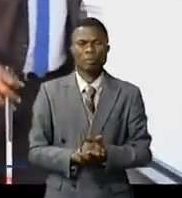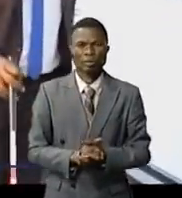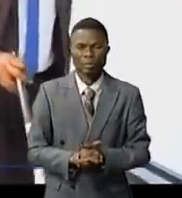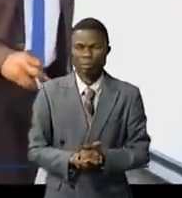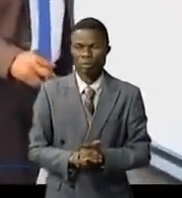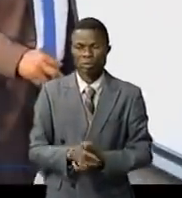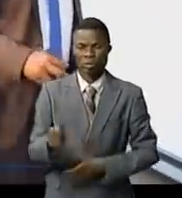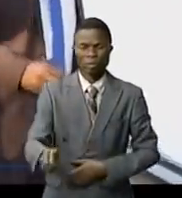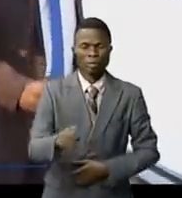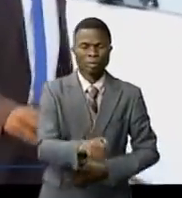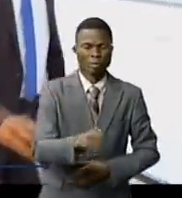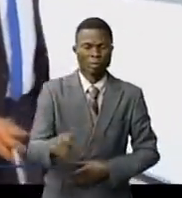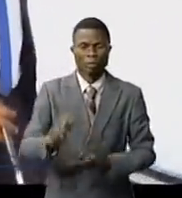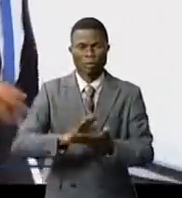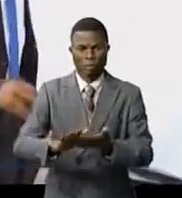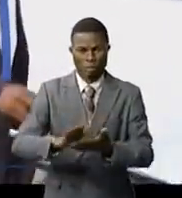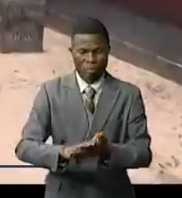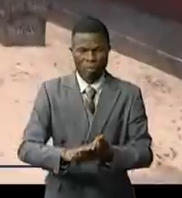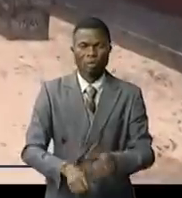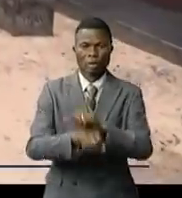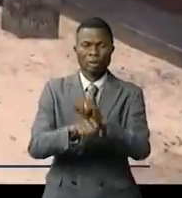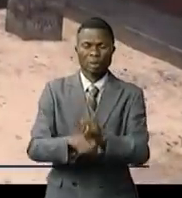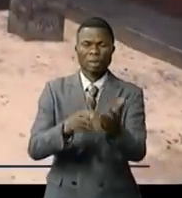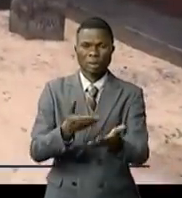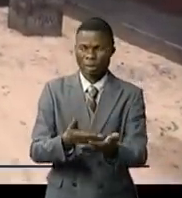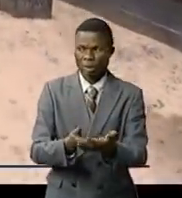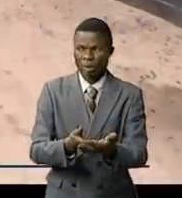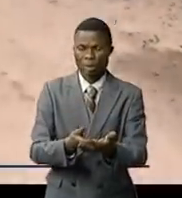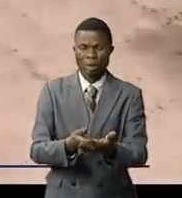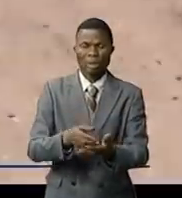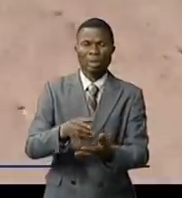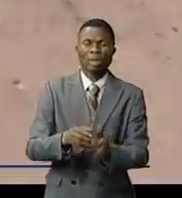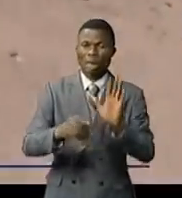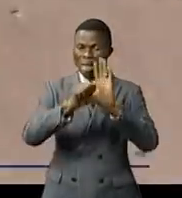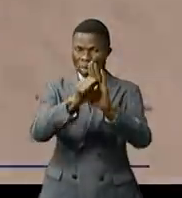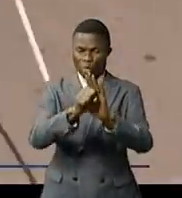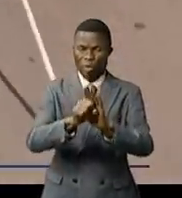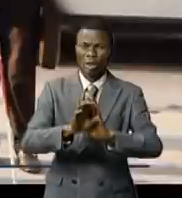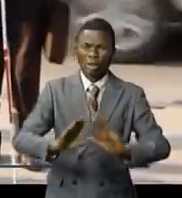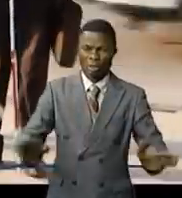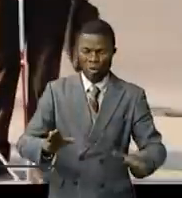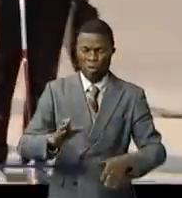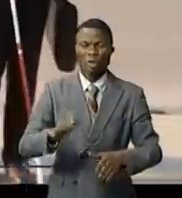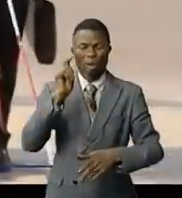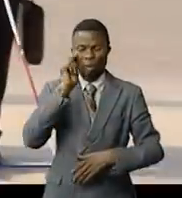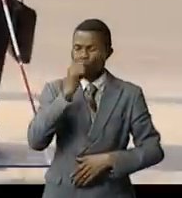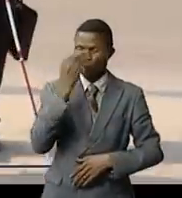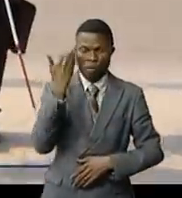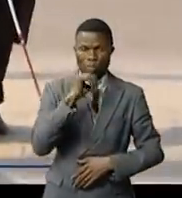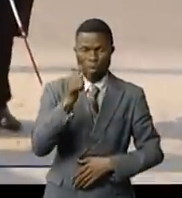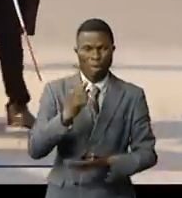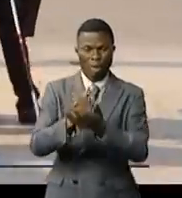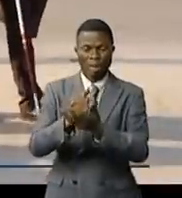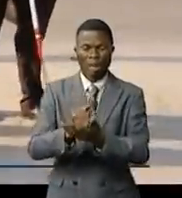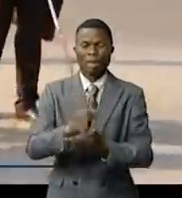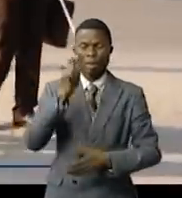La canne blanche, c'est de cet outil qu'il s'agit, le symbole de la cécité et de la malvoyance. Elle permet aux